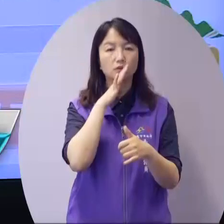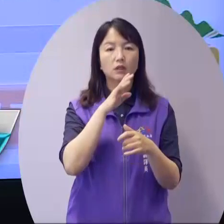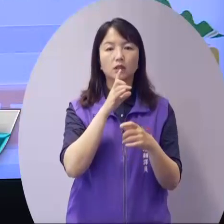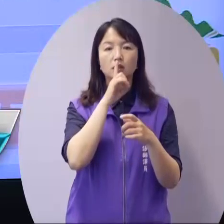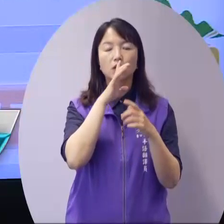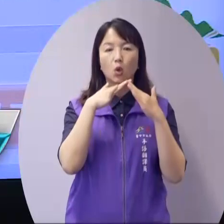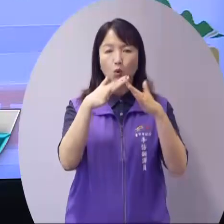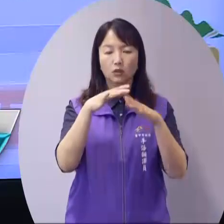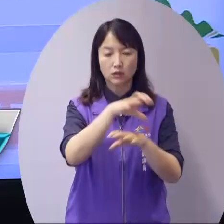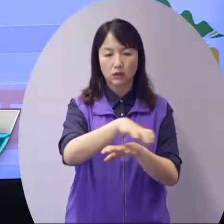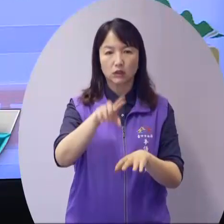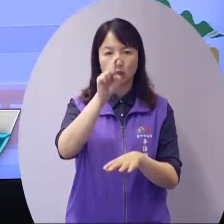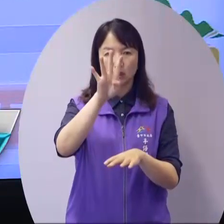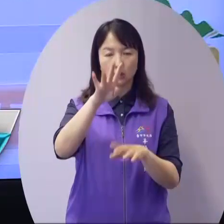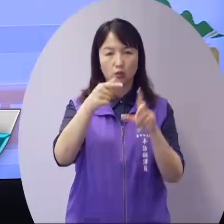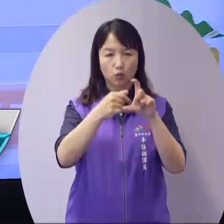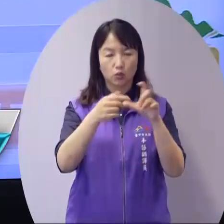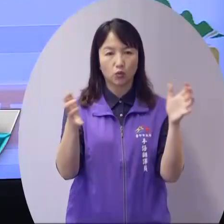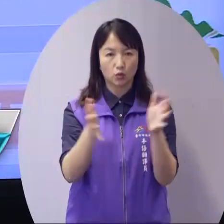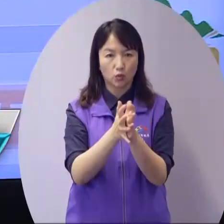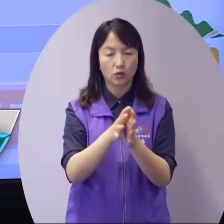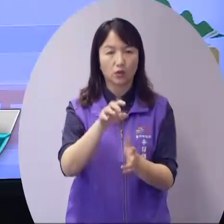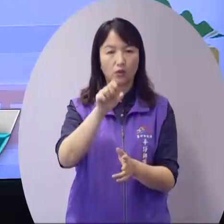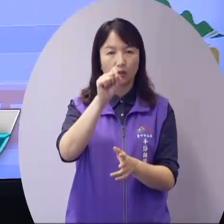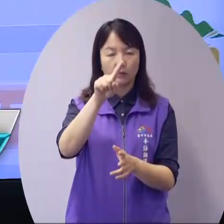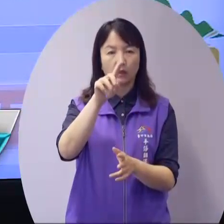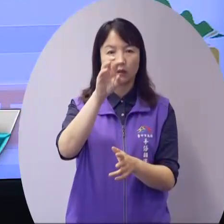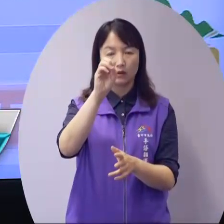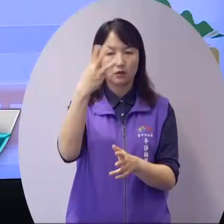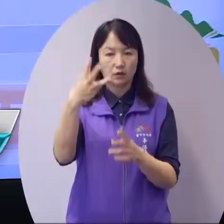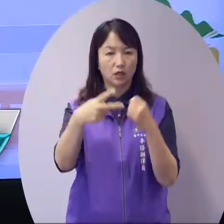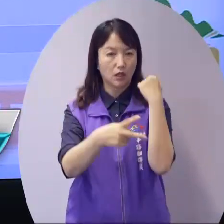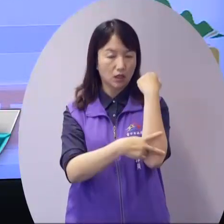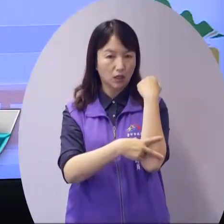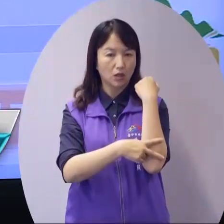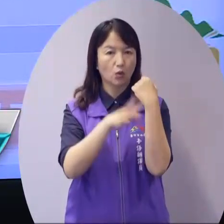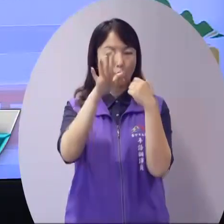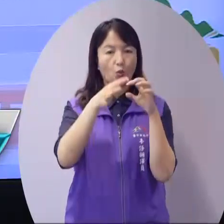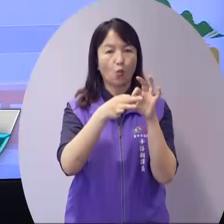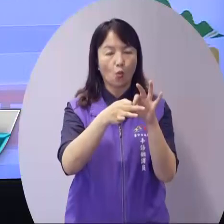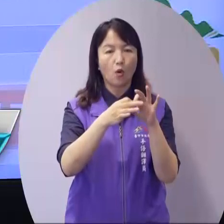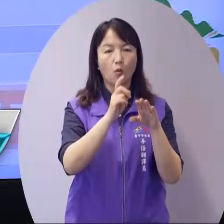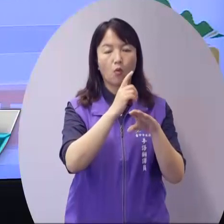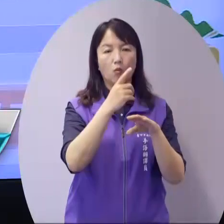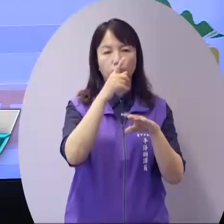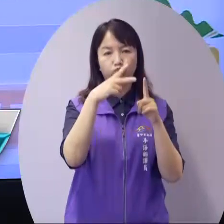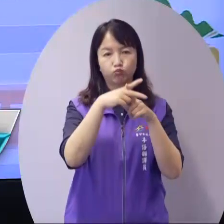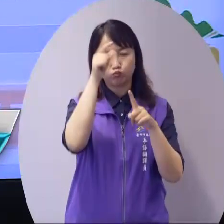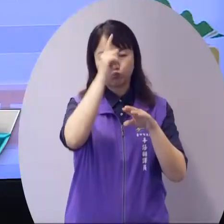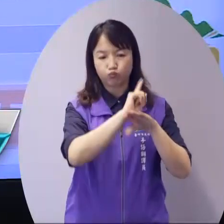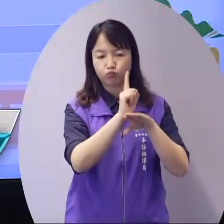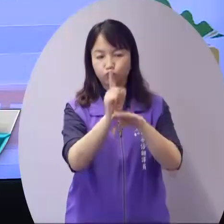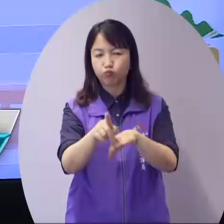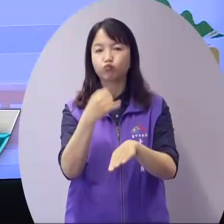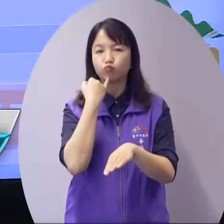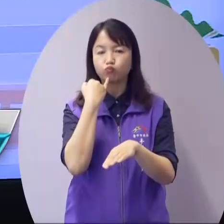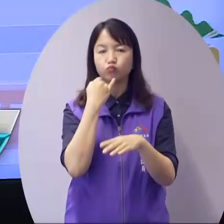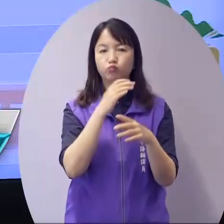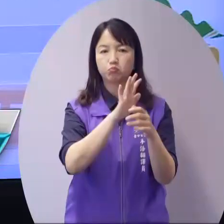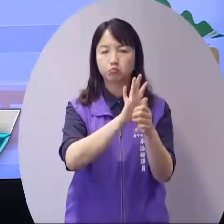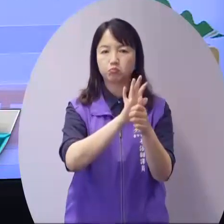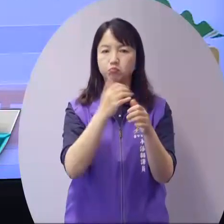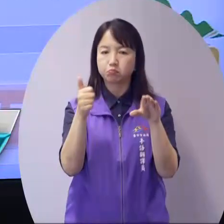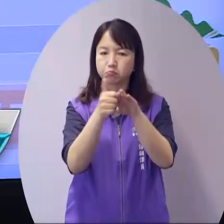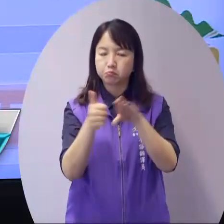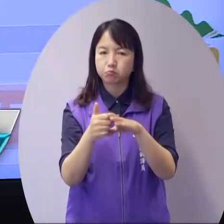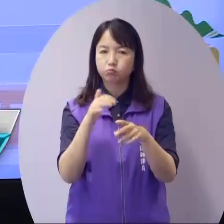的14个区，总共有103个里，可能都会涉及到有小黄公车的部分。服务能量当然会大幅的